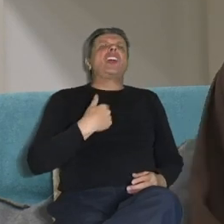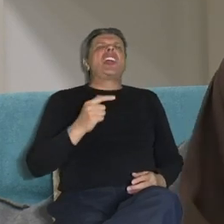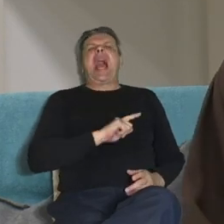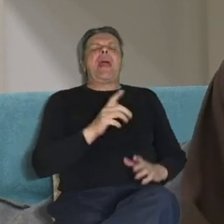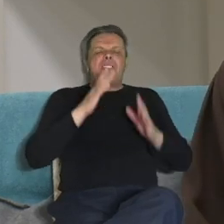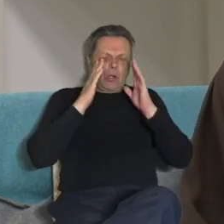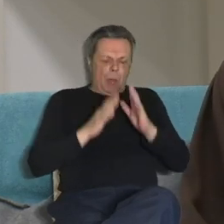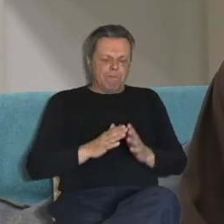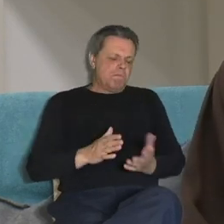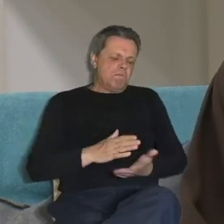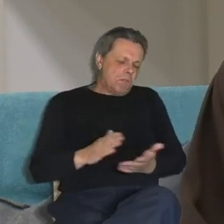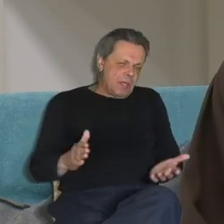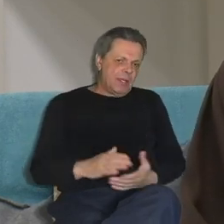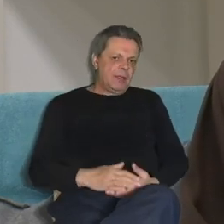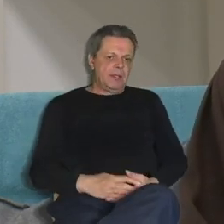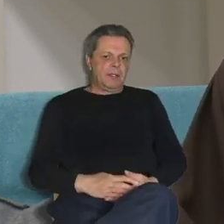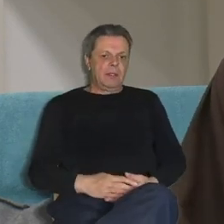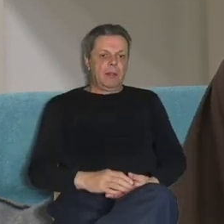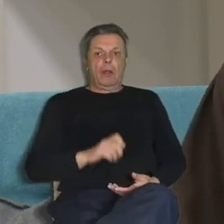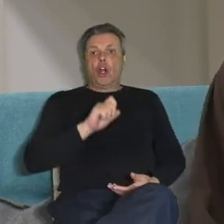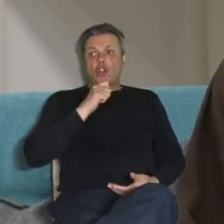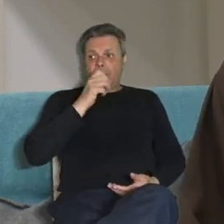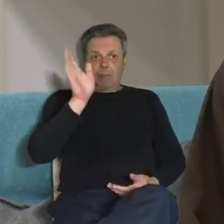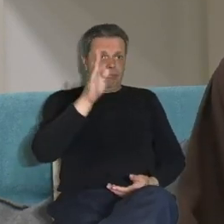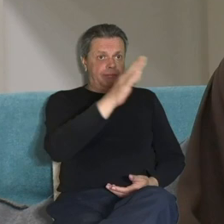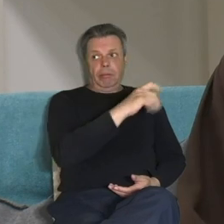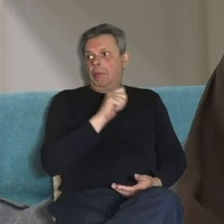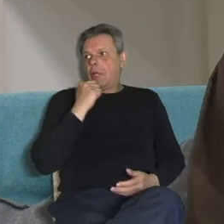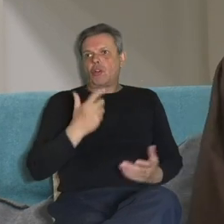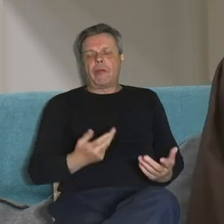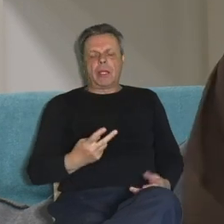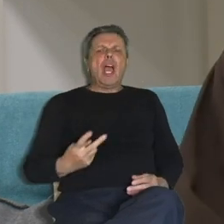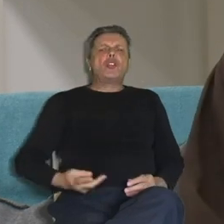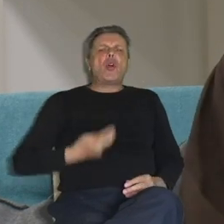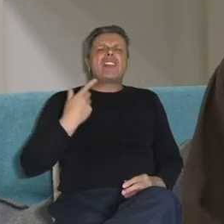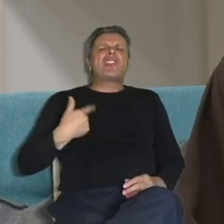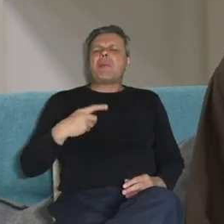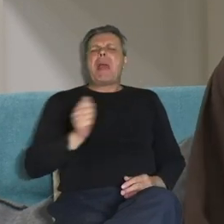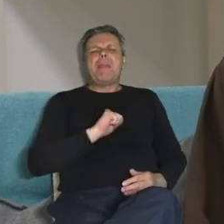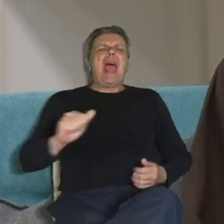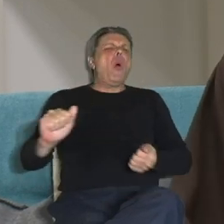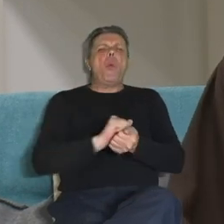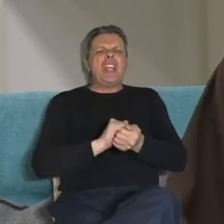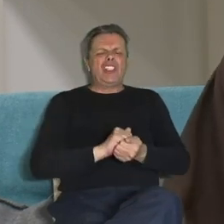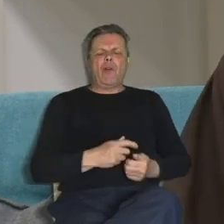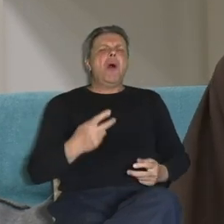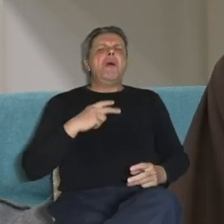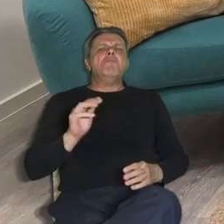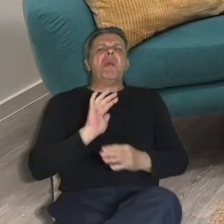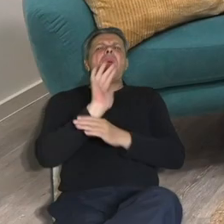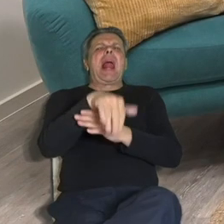tu ima neke razlike. Molim? Čovjek je čovjek. Naravno, u prvom redu ljudsko dostojanstvo je za mene neuništivo i nenadmašivo. Sve ostalo može